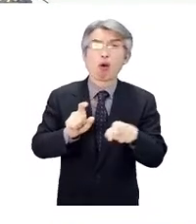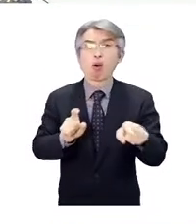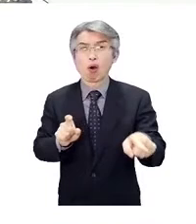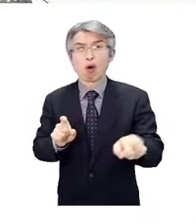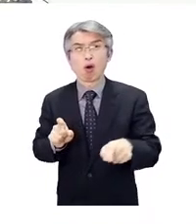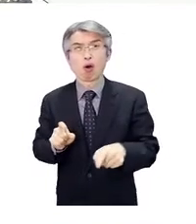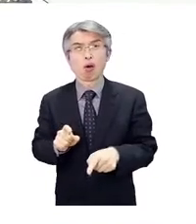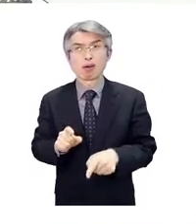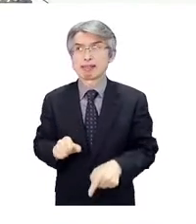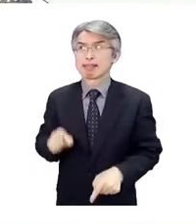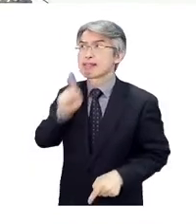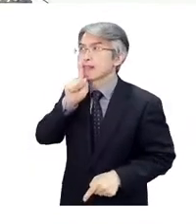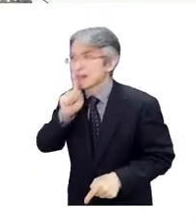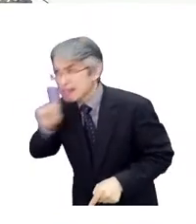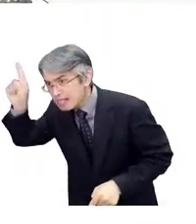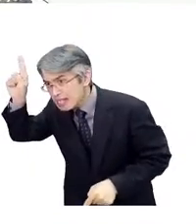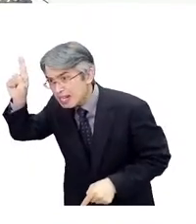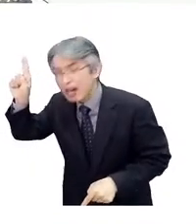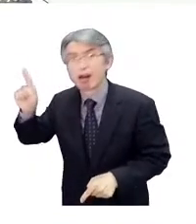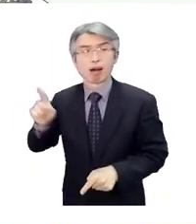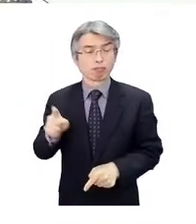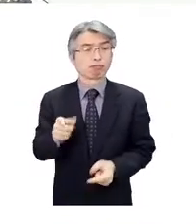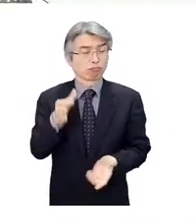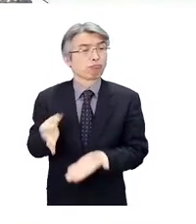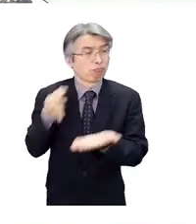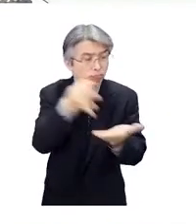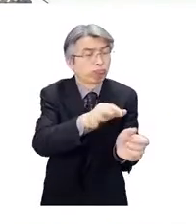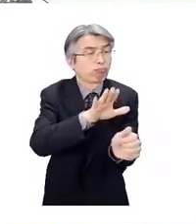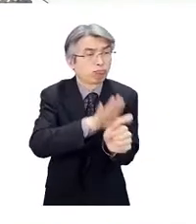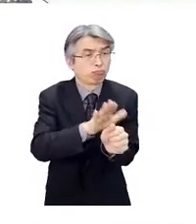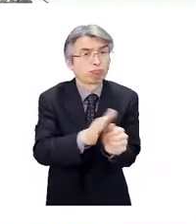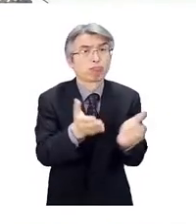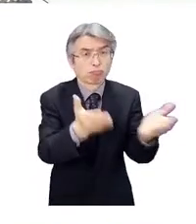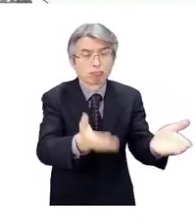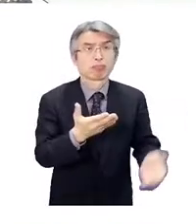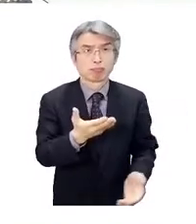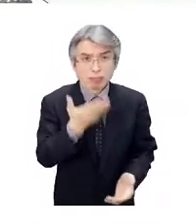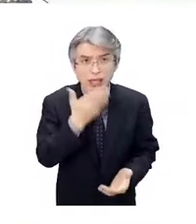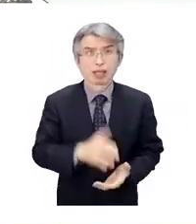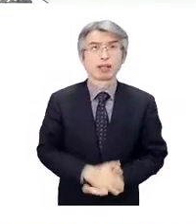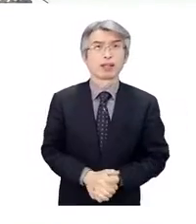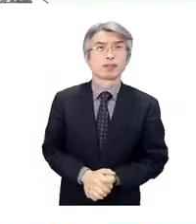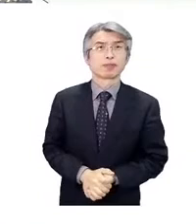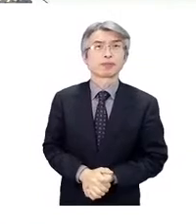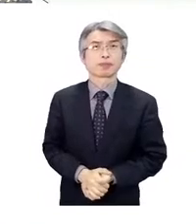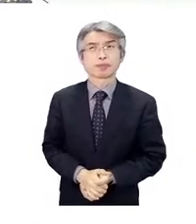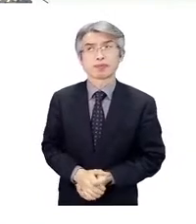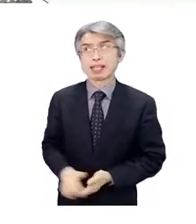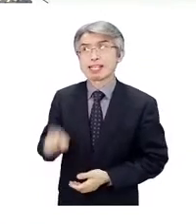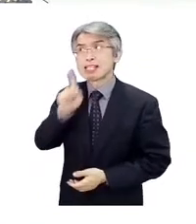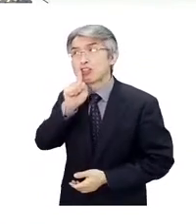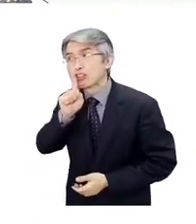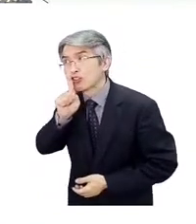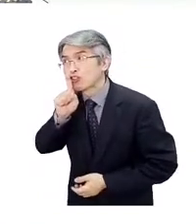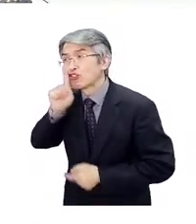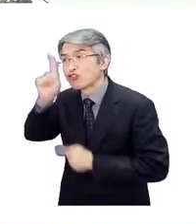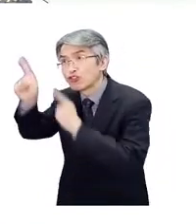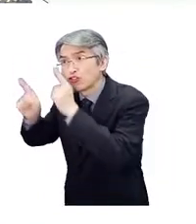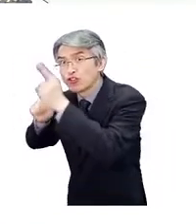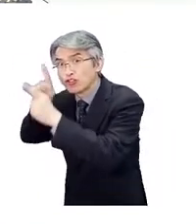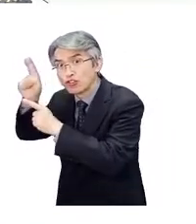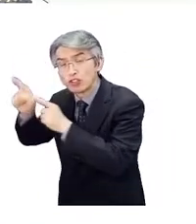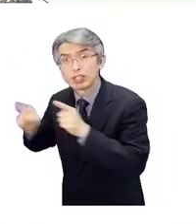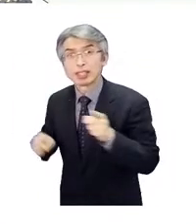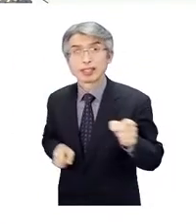공문 없이 신청서만 제출하는 형태로 신청을 진행하였습니다. 이렇게 신청을 완료한 후에는